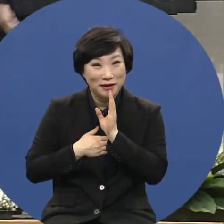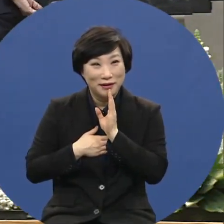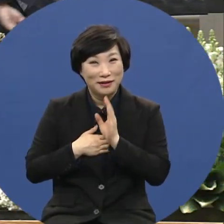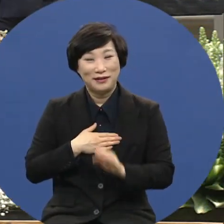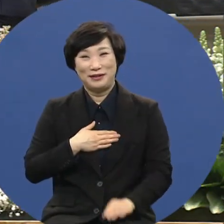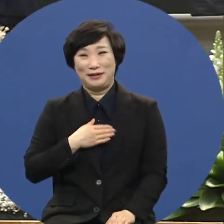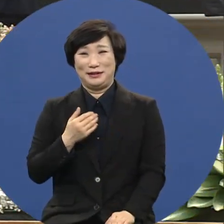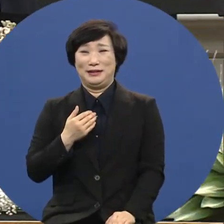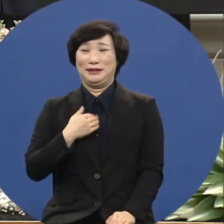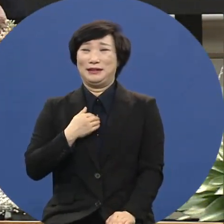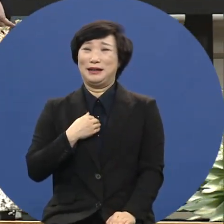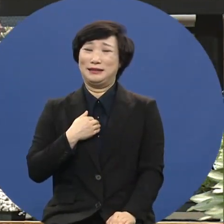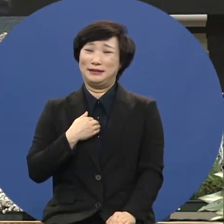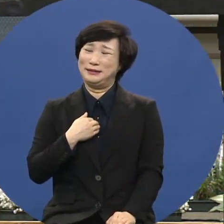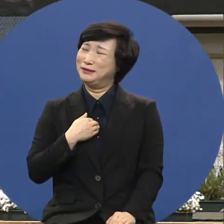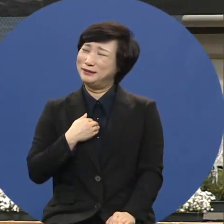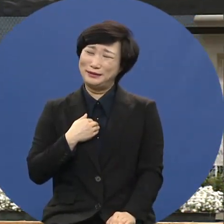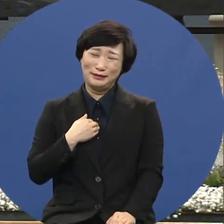저는